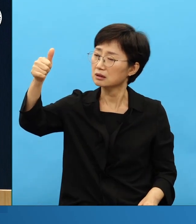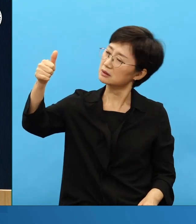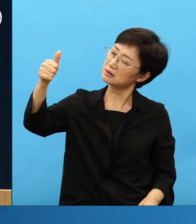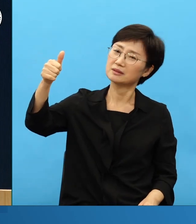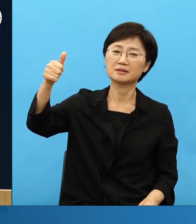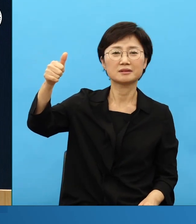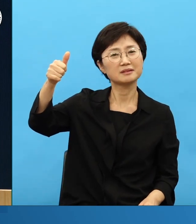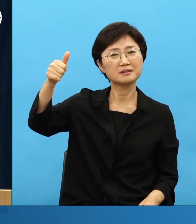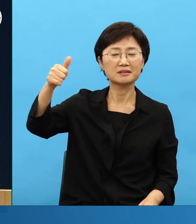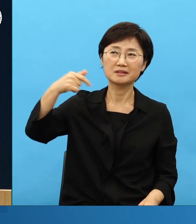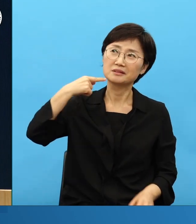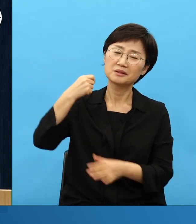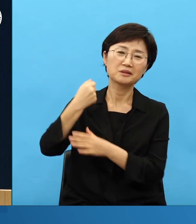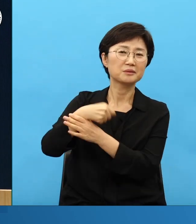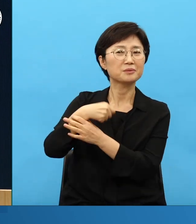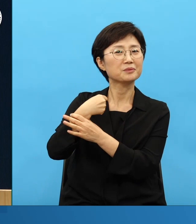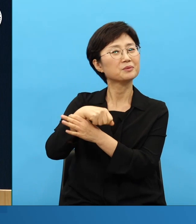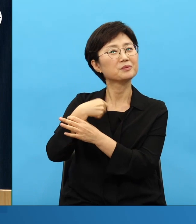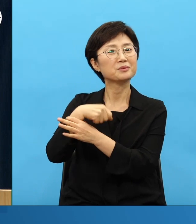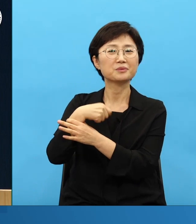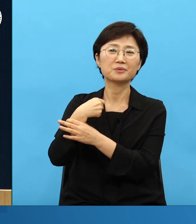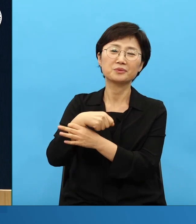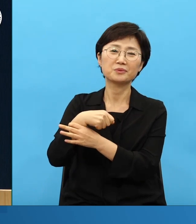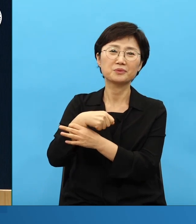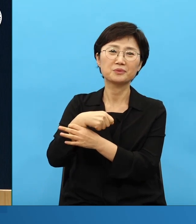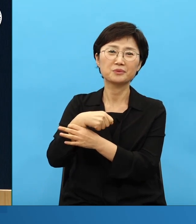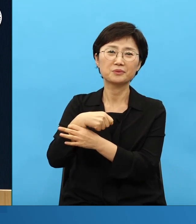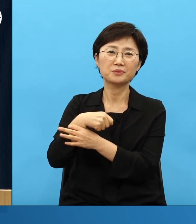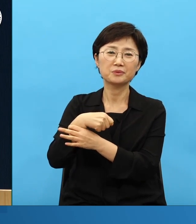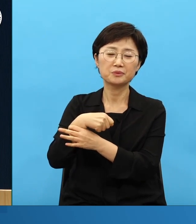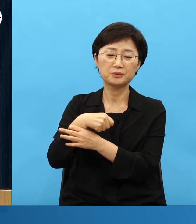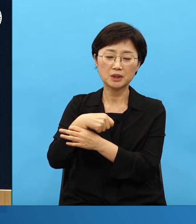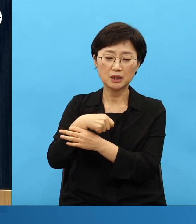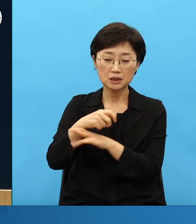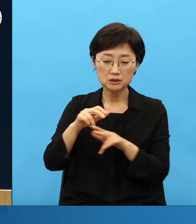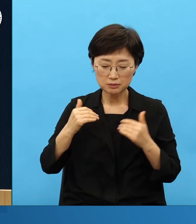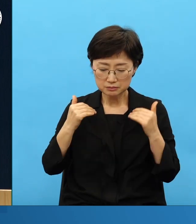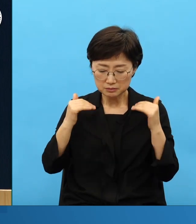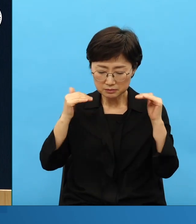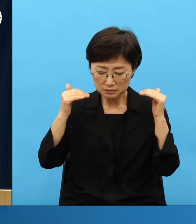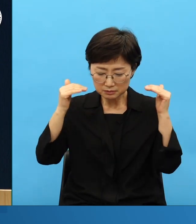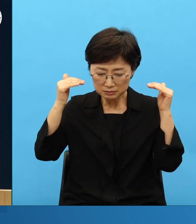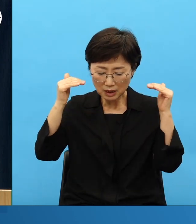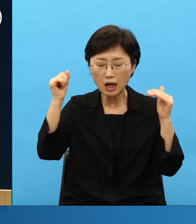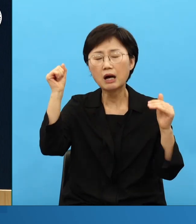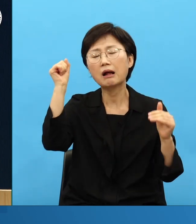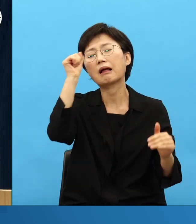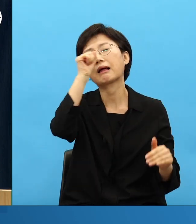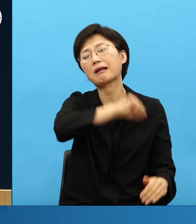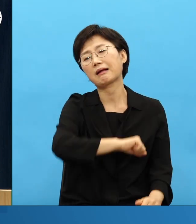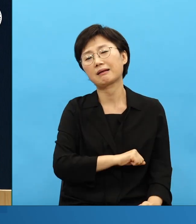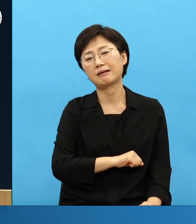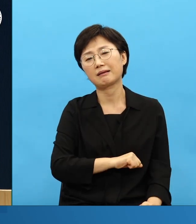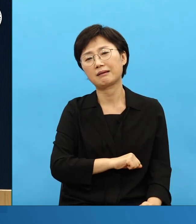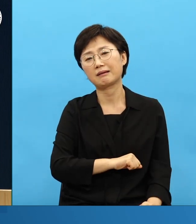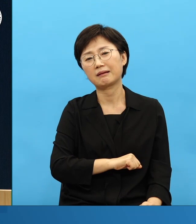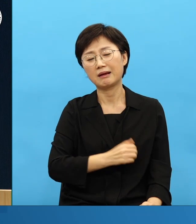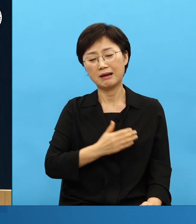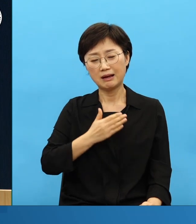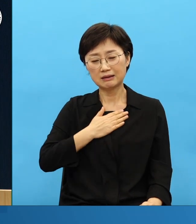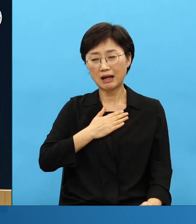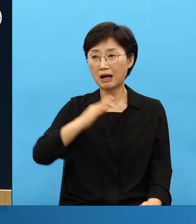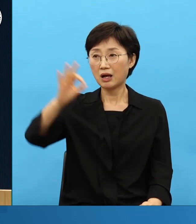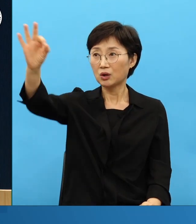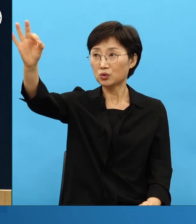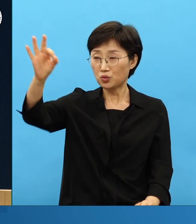isn't giving it to me because it's not 나 어릴 때 necessary. 늘 돈 없다 생각했는데 아니요 지나고 보니까 내가 준비가 하나도 안 된 거예요. When I was younger, I always thought that I